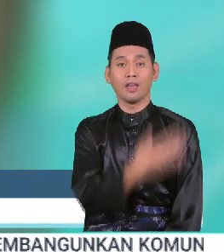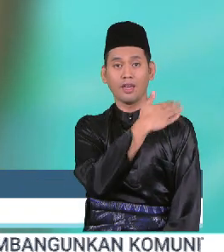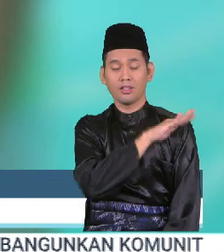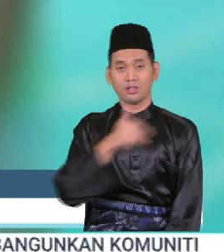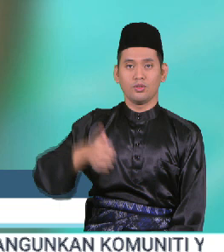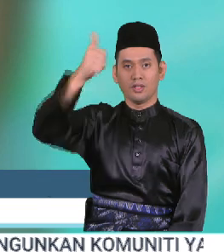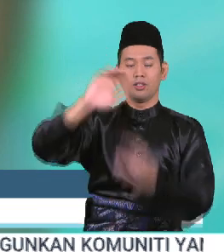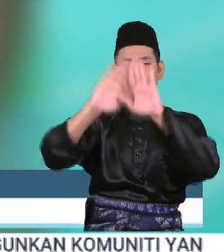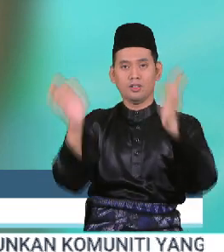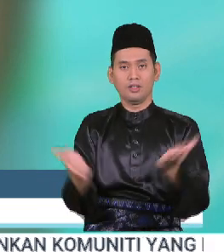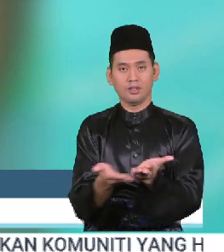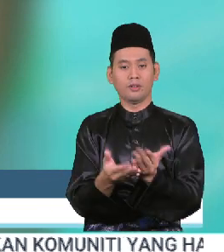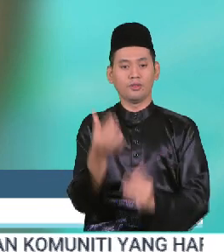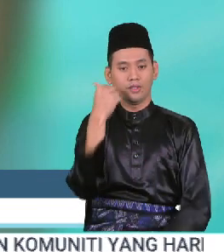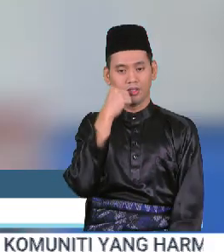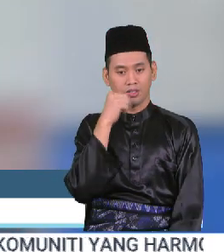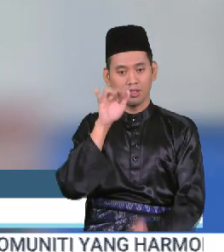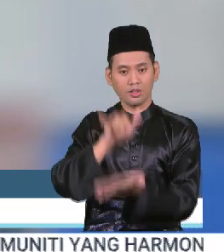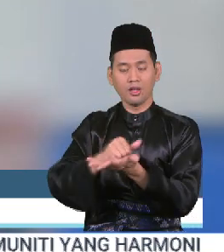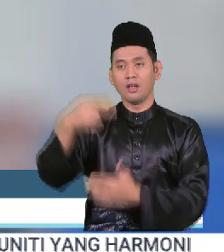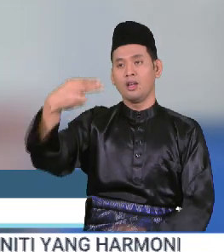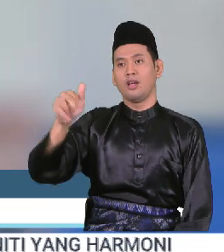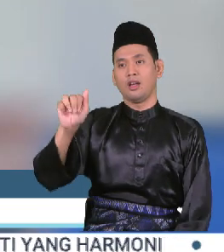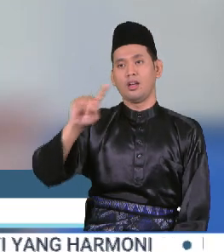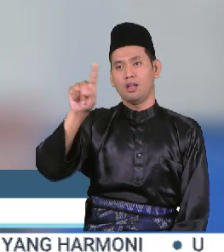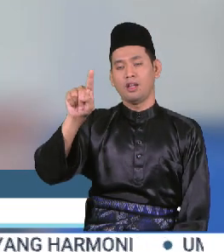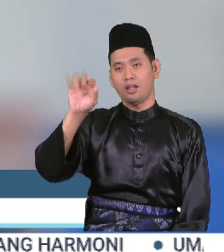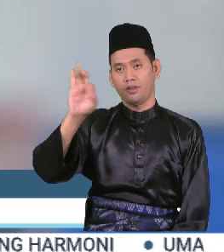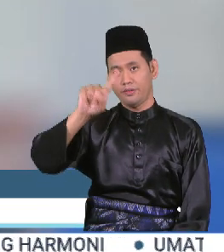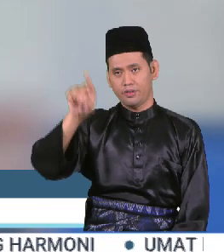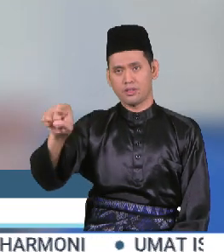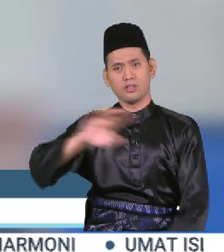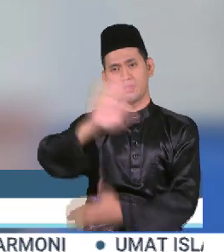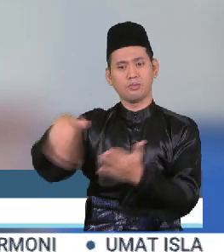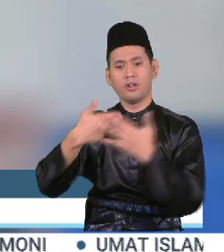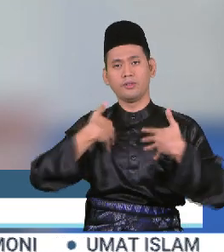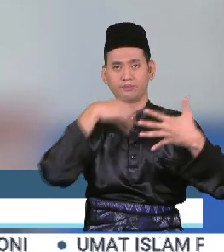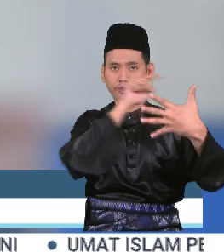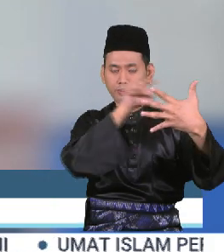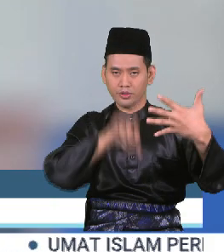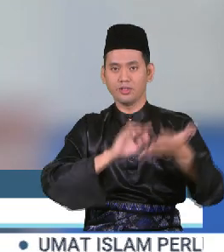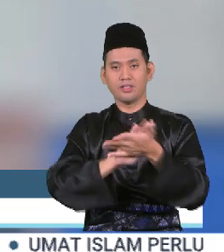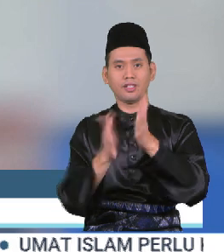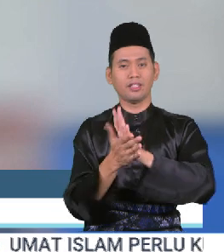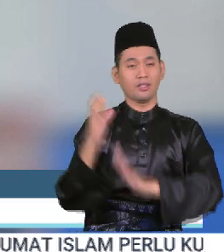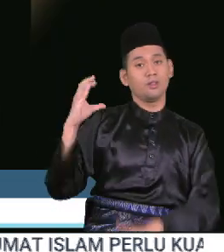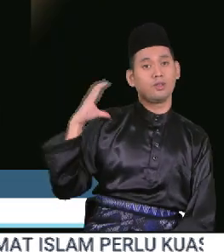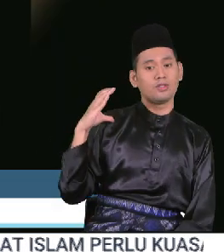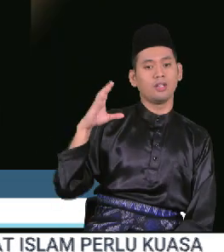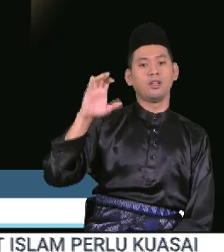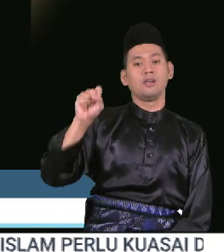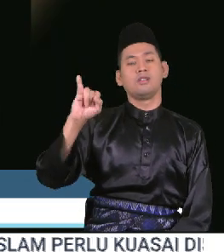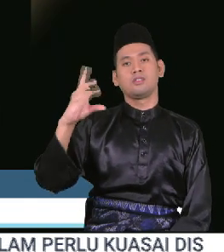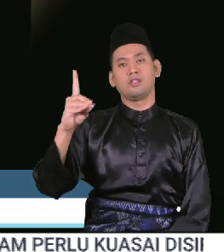Bekas juara dunia perseorangan wanita itu berkata, Hafiz memenuhi semua kriteria yang dicarinya sebagai jurulatih. Menurut